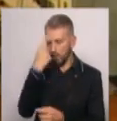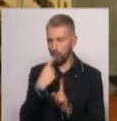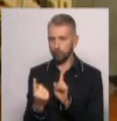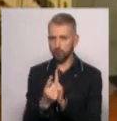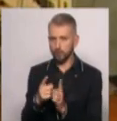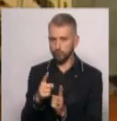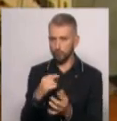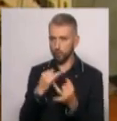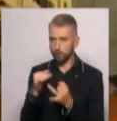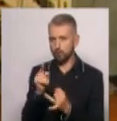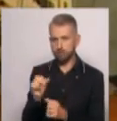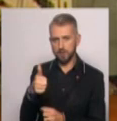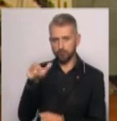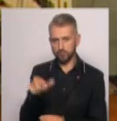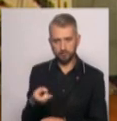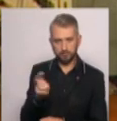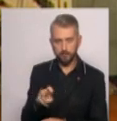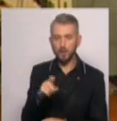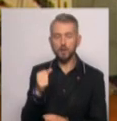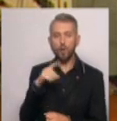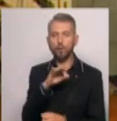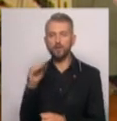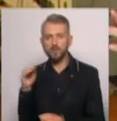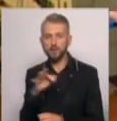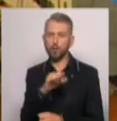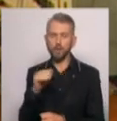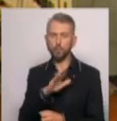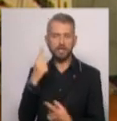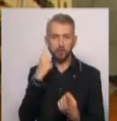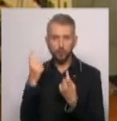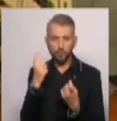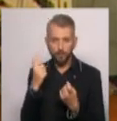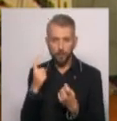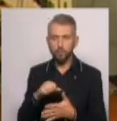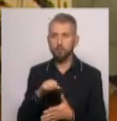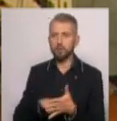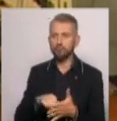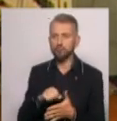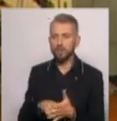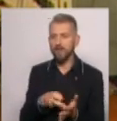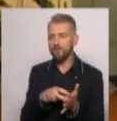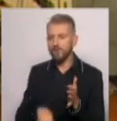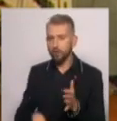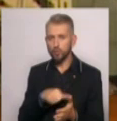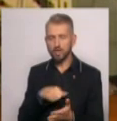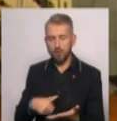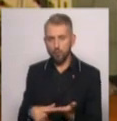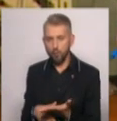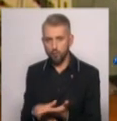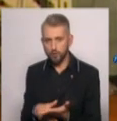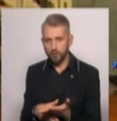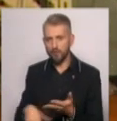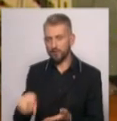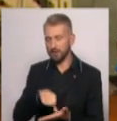представників. За офіційною і неофіційною інформацією, причина виходу з «Самопомочі»